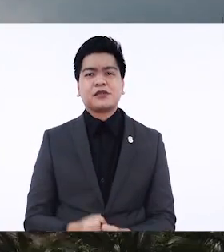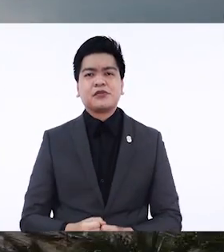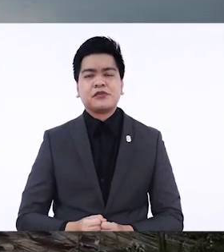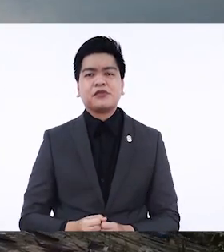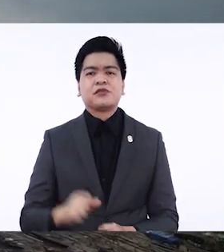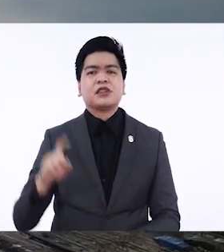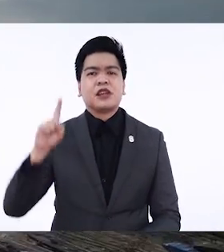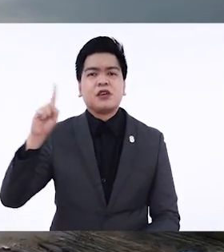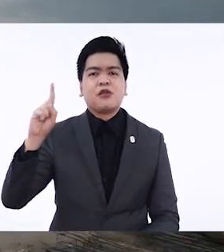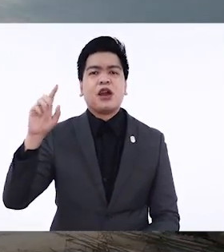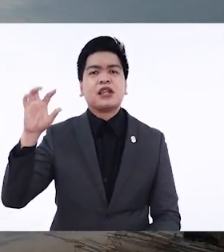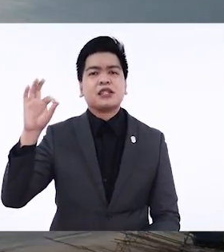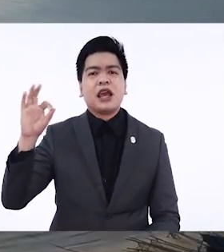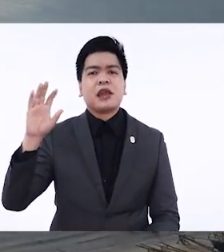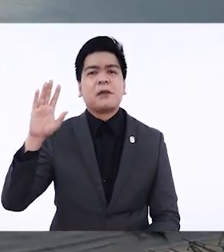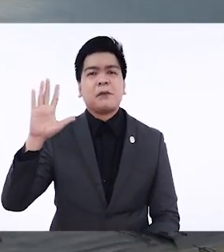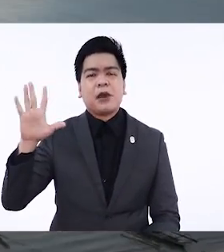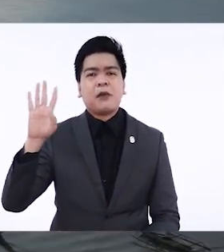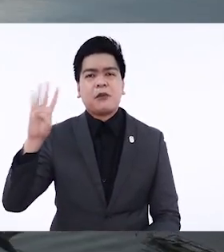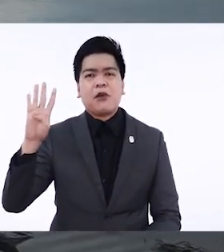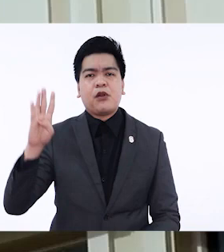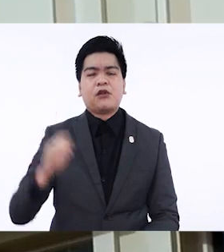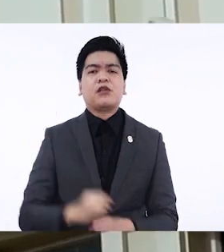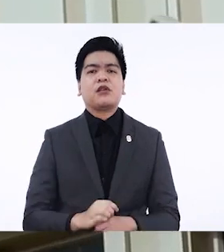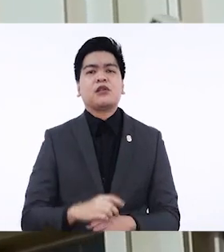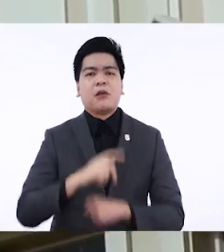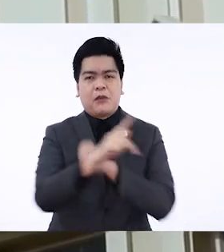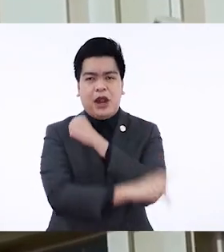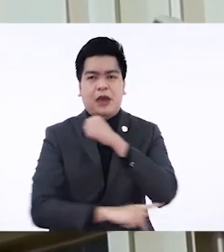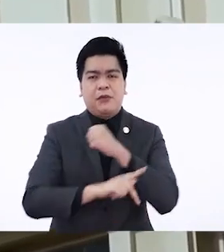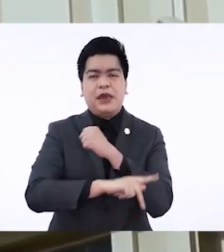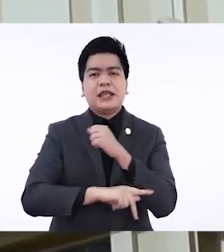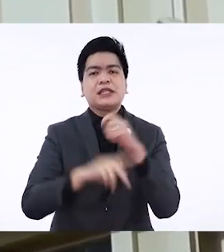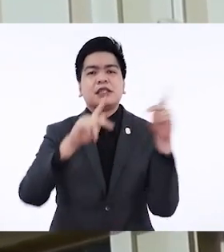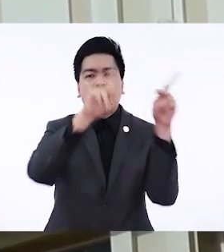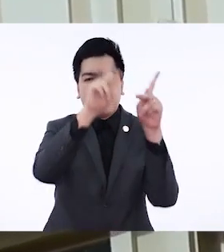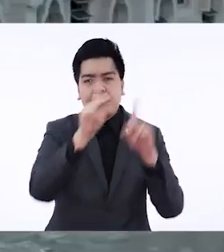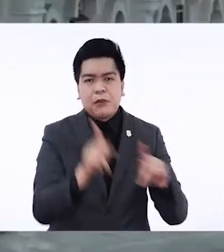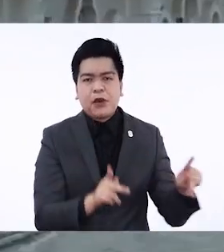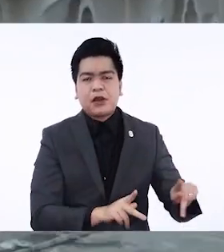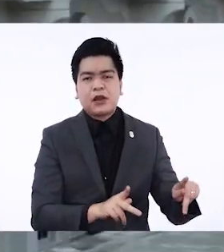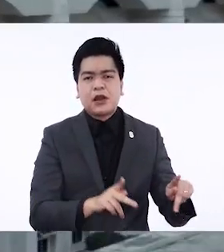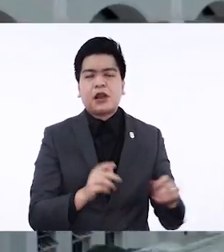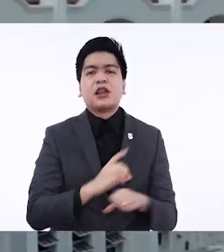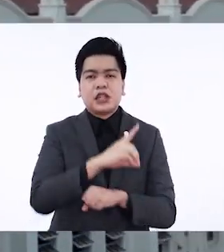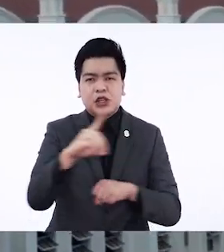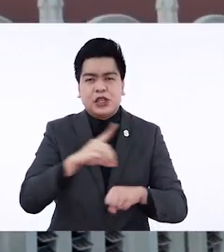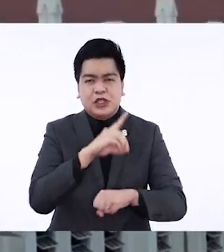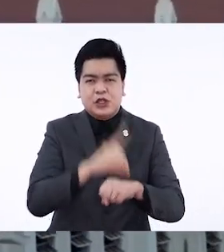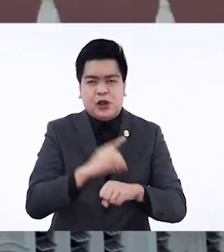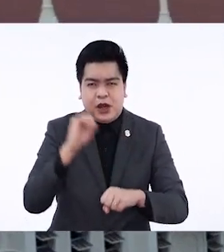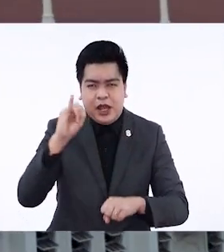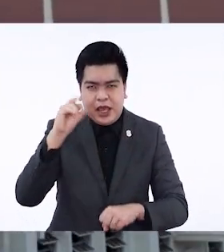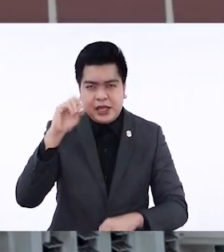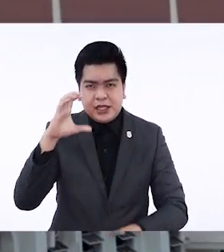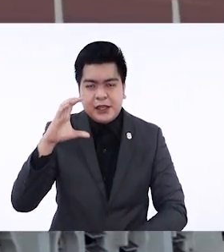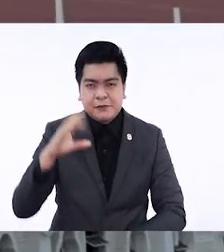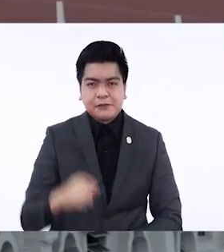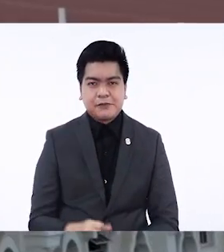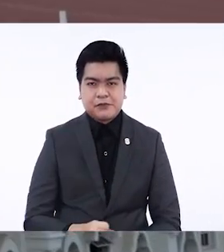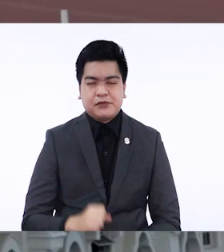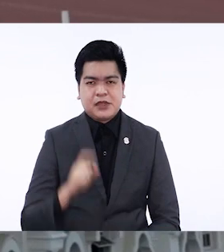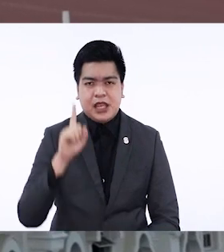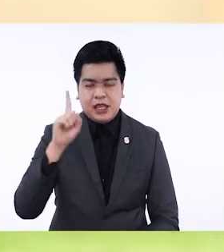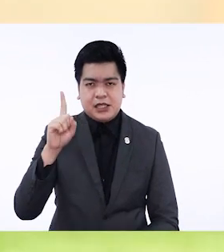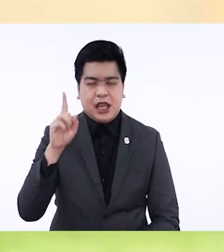Taong 1954, nang ang lalawigan ng Palawan ay maging isang bukod na distrito ng iglesia.